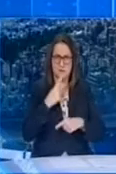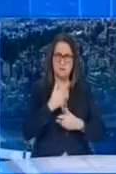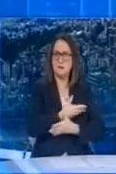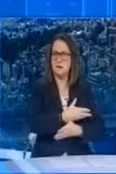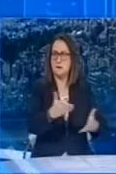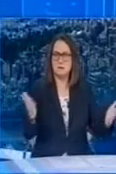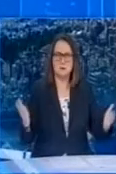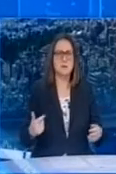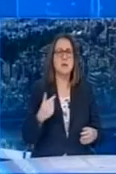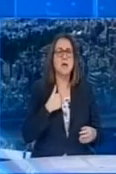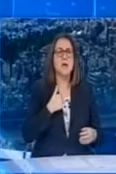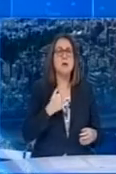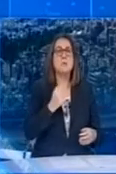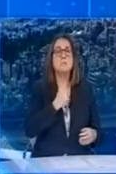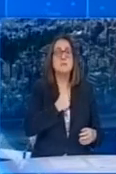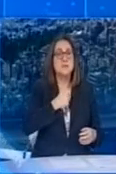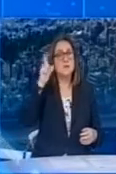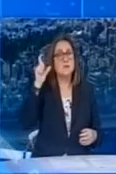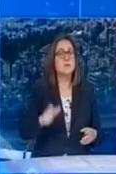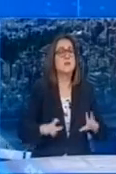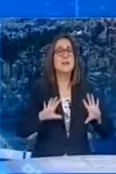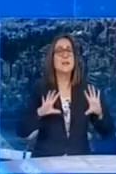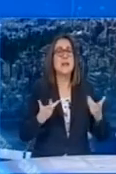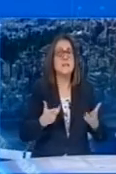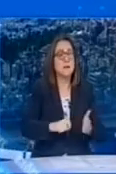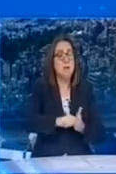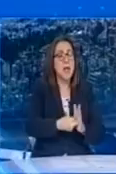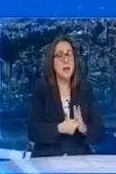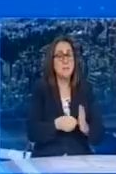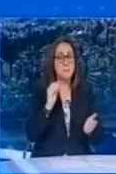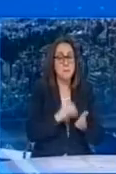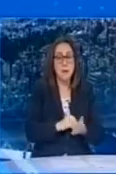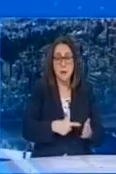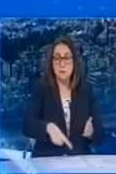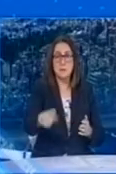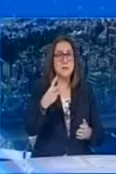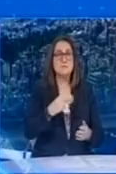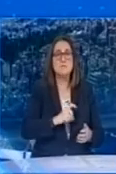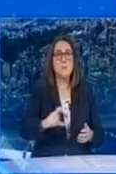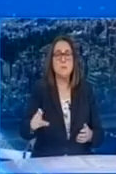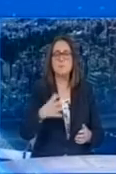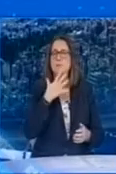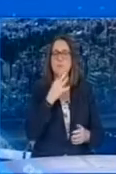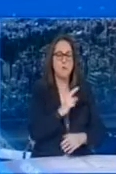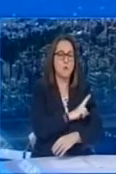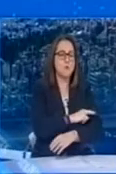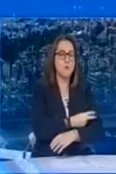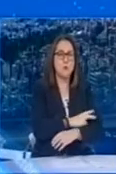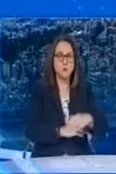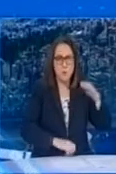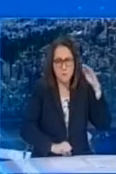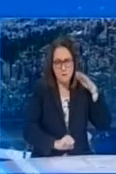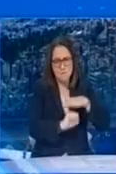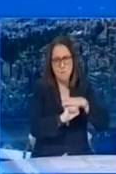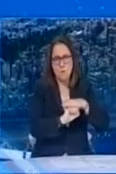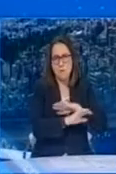να είναι στα όρια του και γιατί πλέον οι μονάδες εντατικής θεραπείας δεν επαρκούν. Βάζει λουκέτο